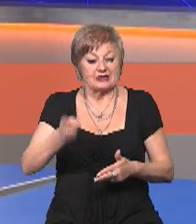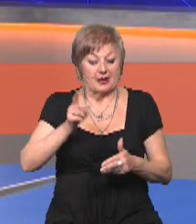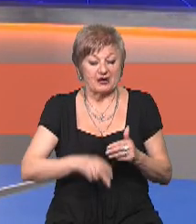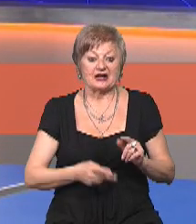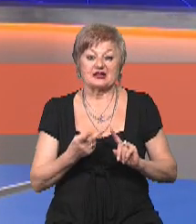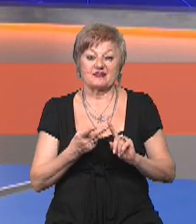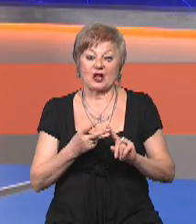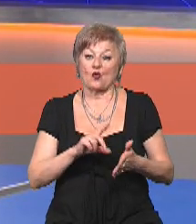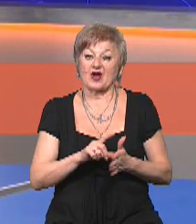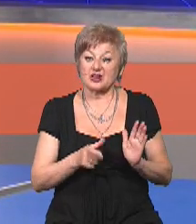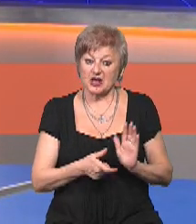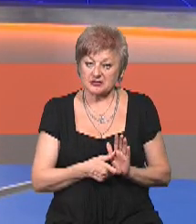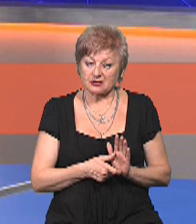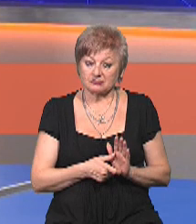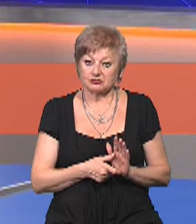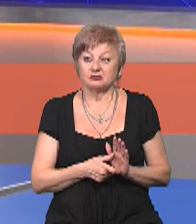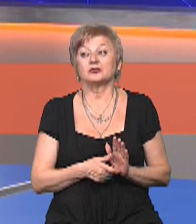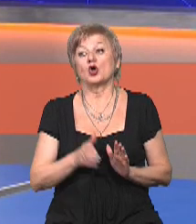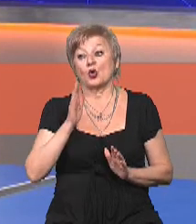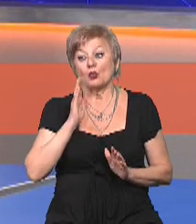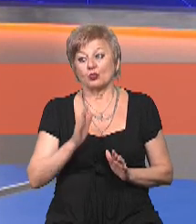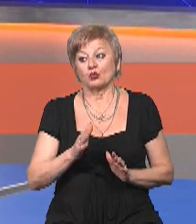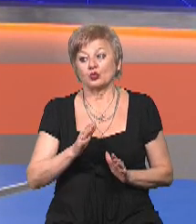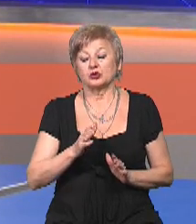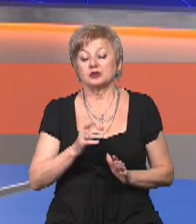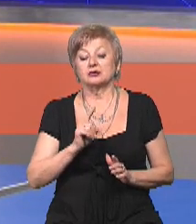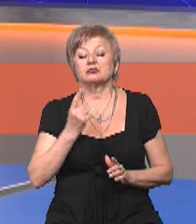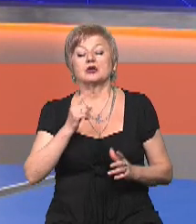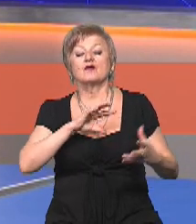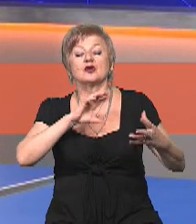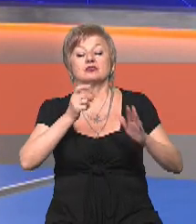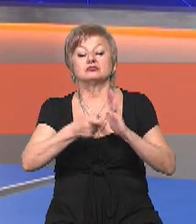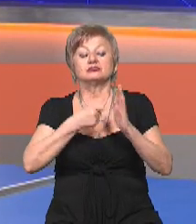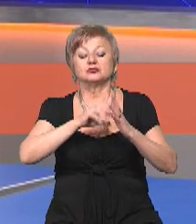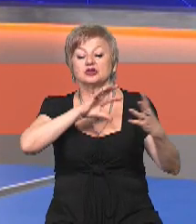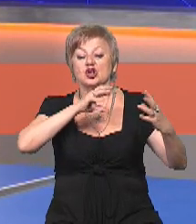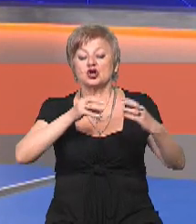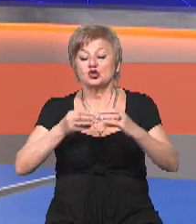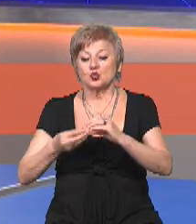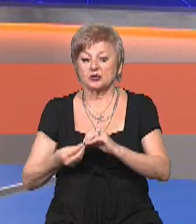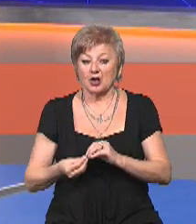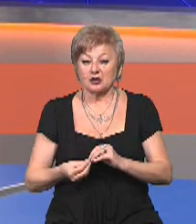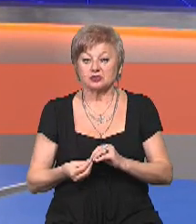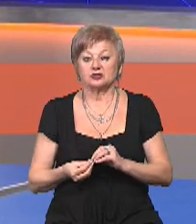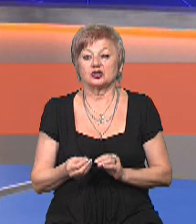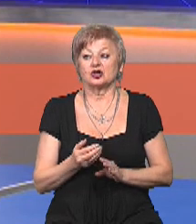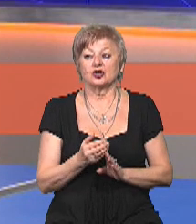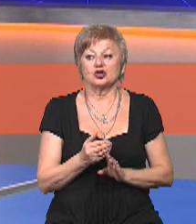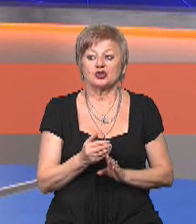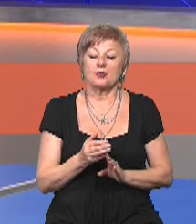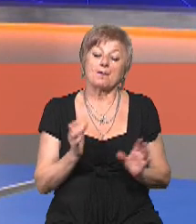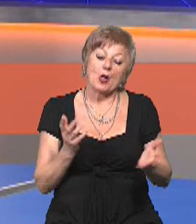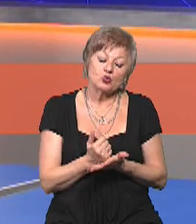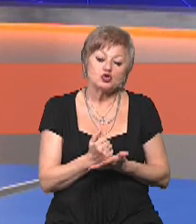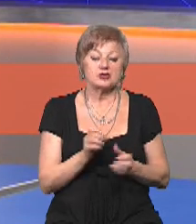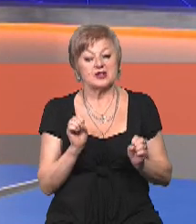другого класу буде перше дослідження результатів упровадження, чи все в нас вийшло, чи ні.